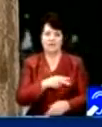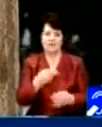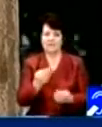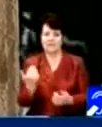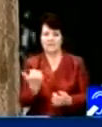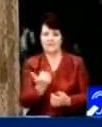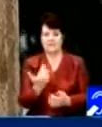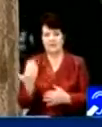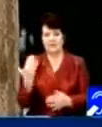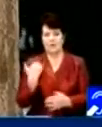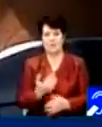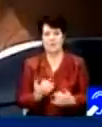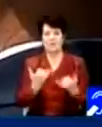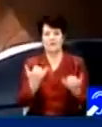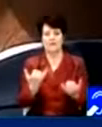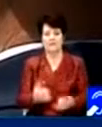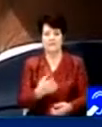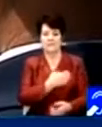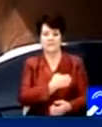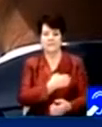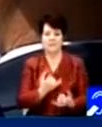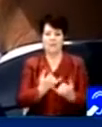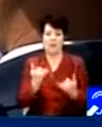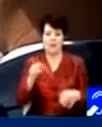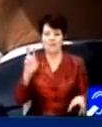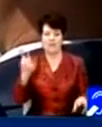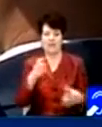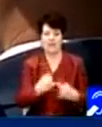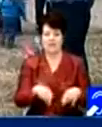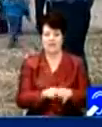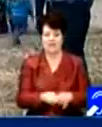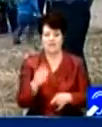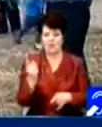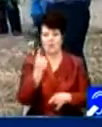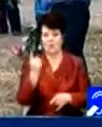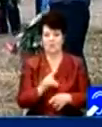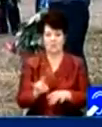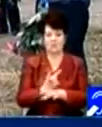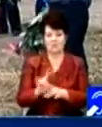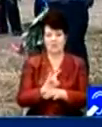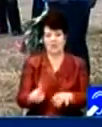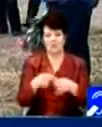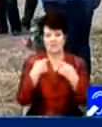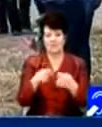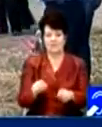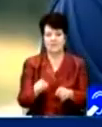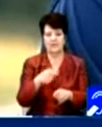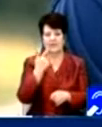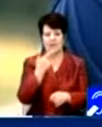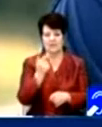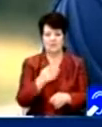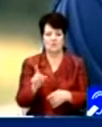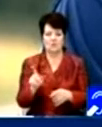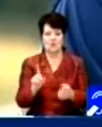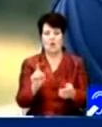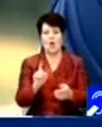pe Ilan Șur cu distinția insignia de onoare. Acest gest este unul de lașitate și trădare, au declarat într-o conferință de